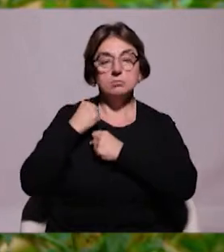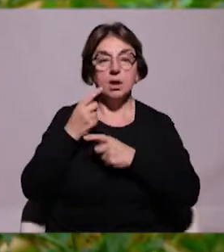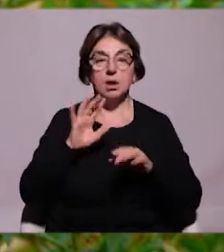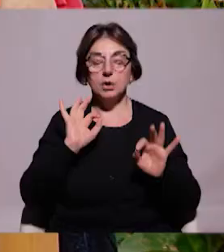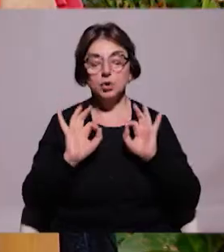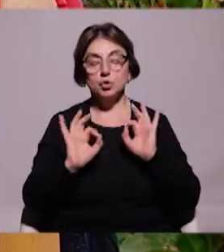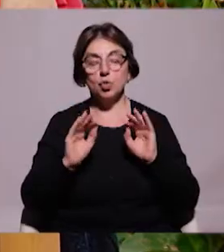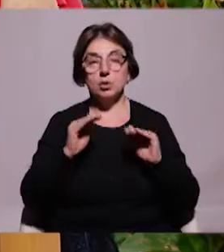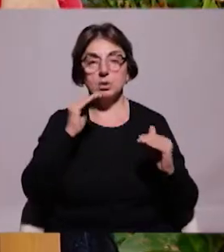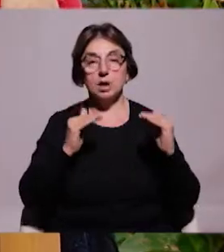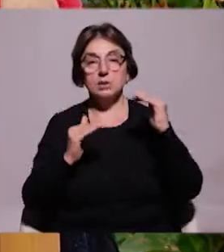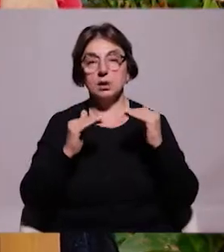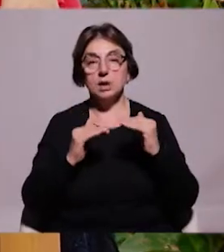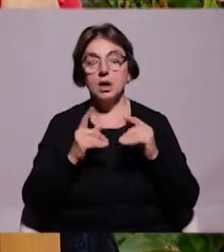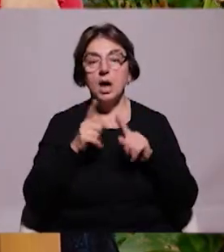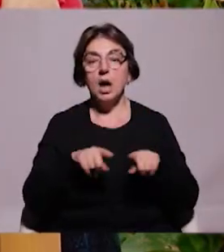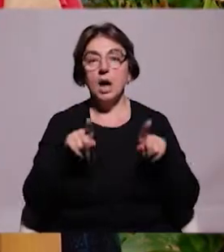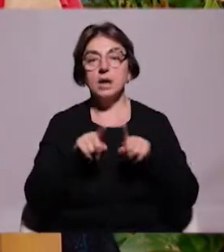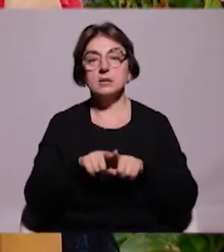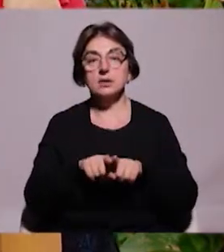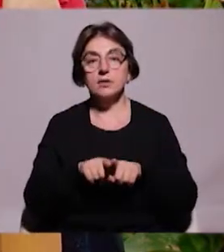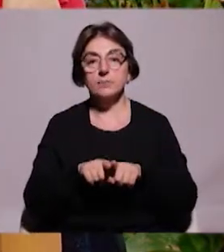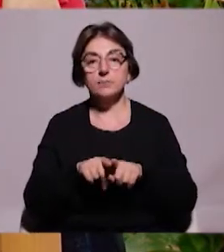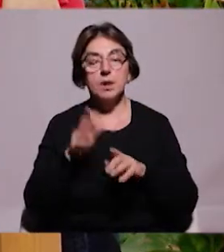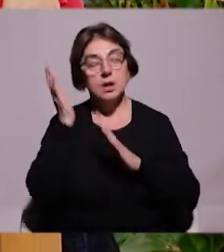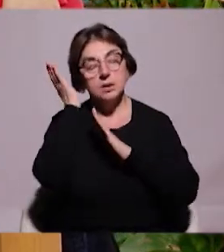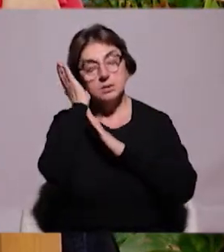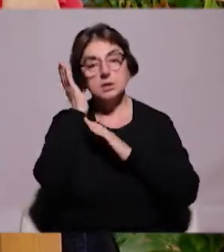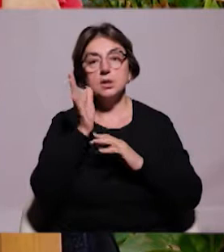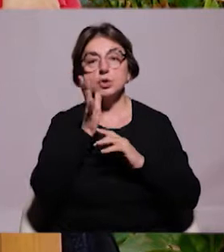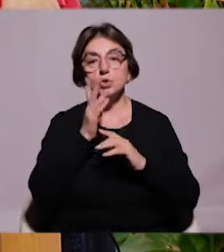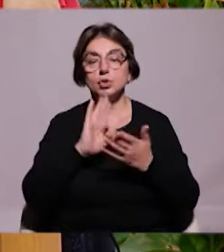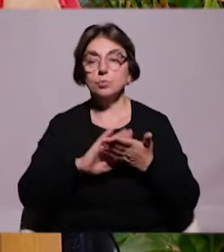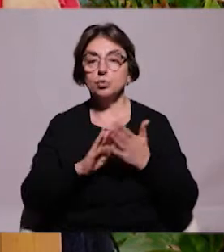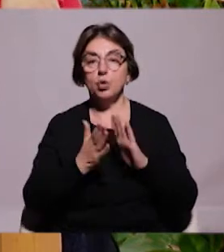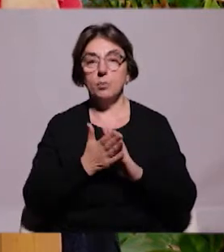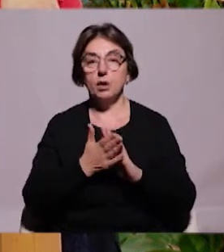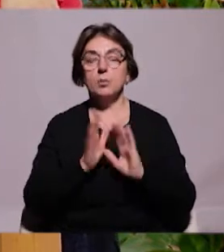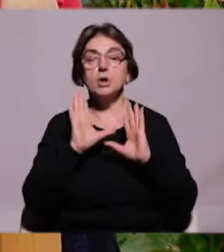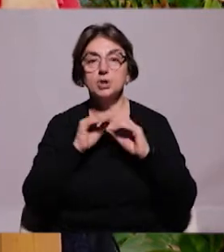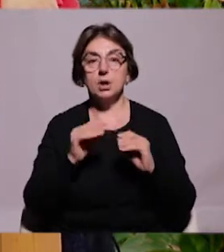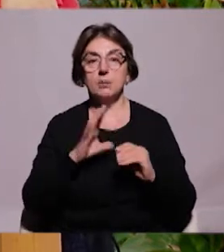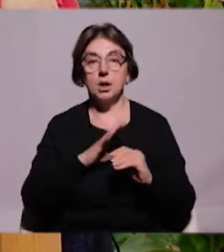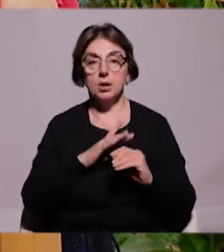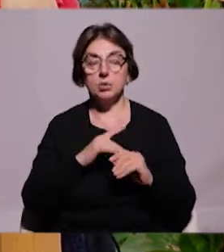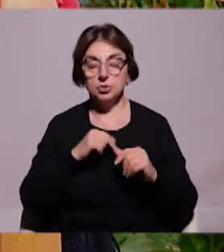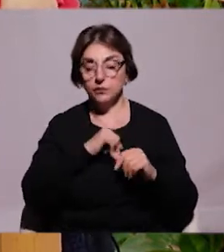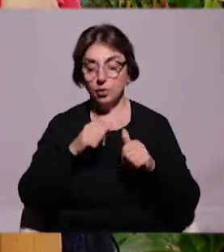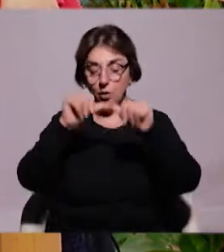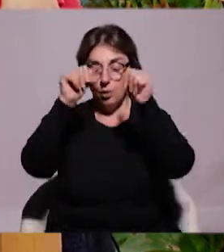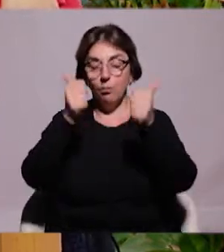არათანაბარი გადანაწილება, ასევე ძილის დროს არასწორი მდგომარეობა შეიძლება გახდეს